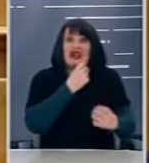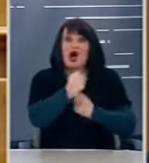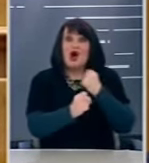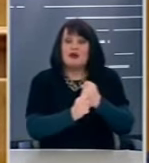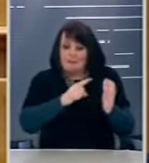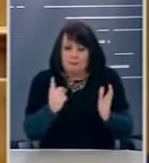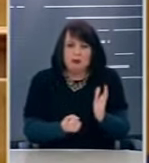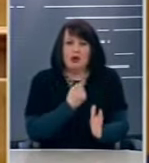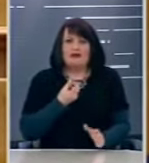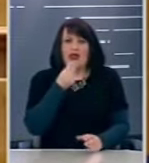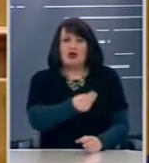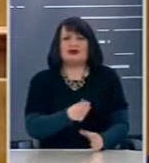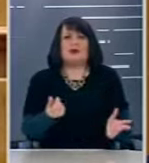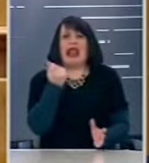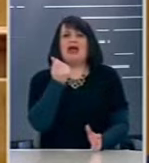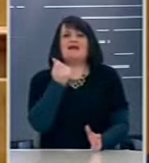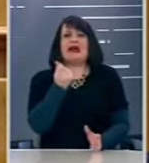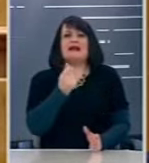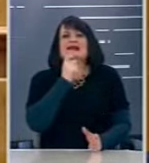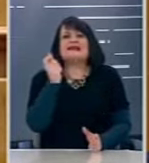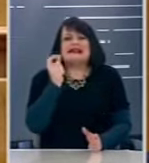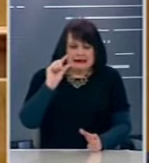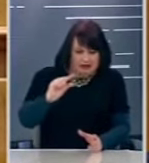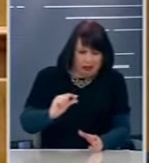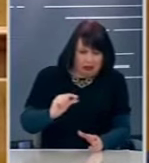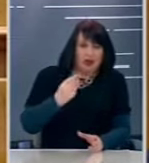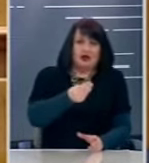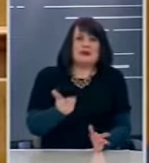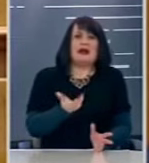προγράμματος παροχής στους χαμηλοσυνταξιούχους.